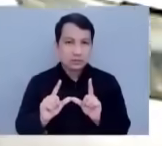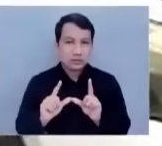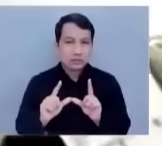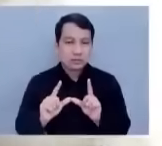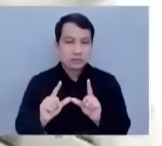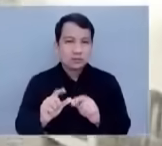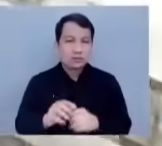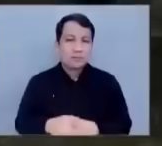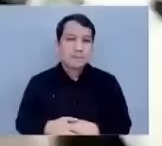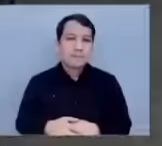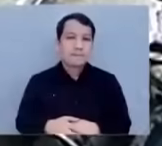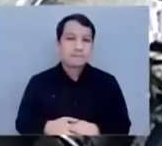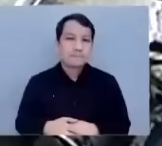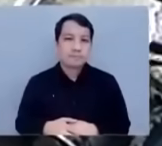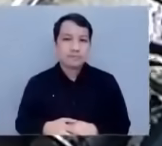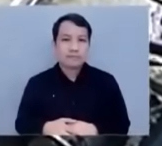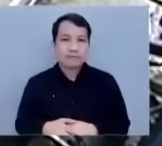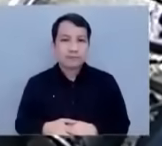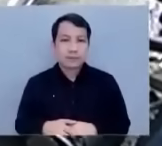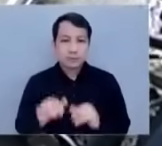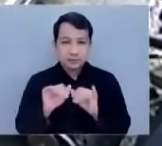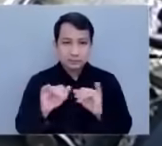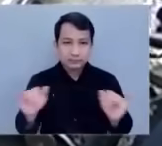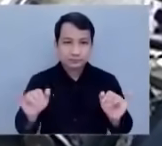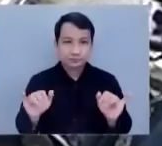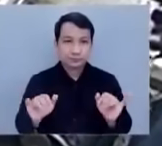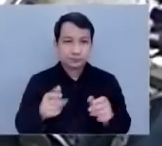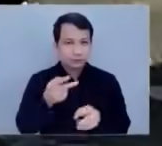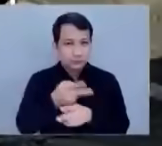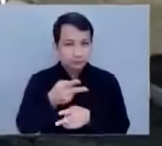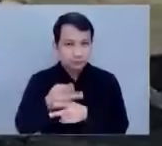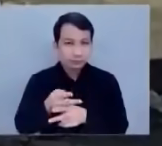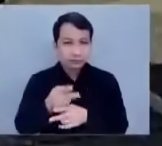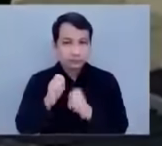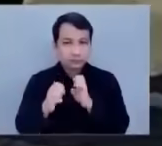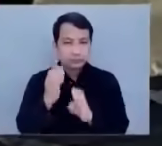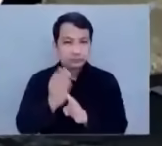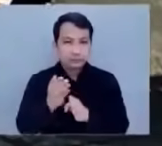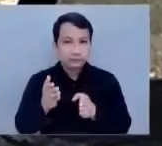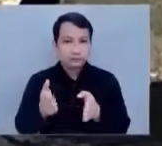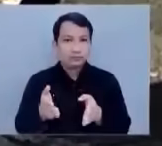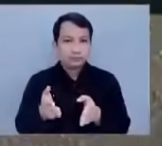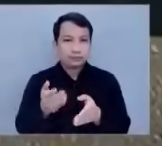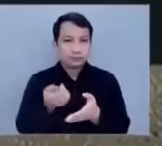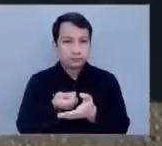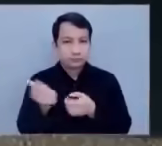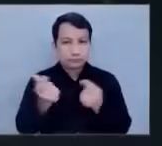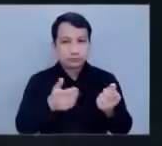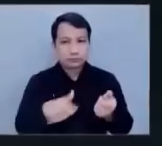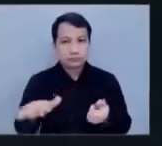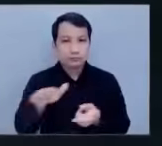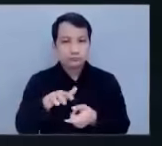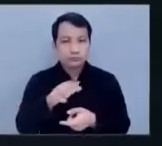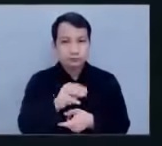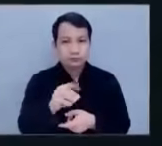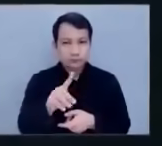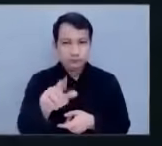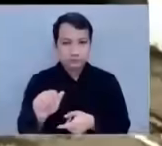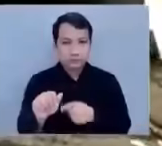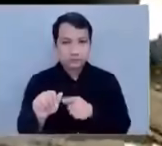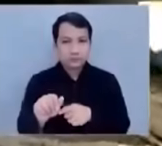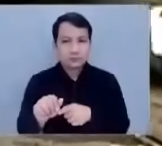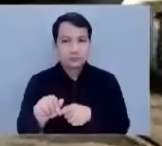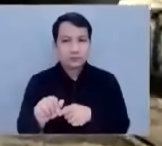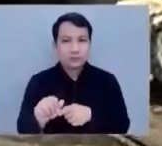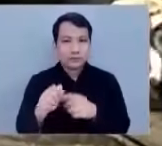ng driver's license. Kasabay ng pagbabantay sa EDSA busway, nagsagawa ng clearing operations ang MMDA sa mga